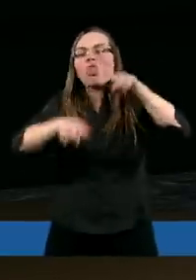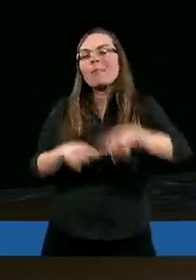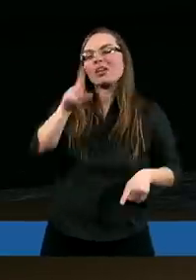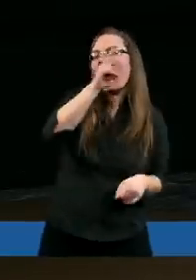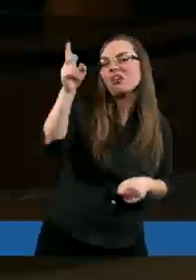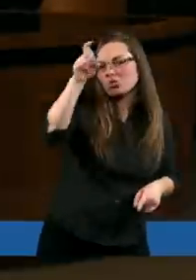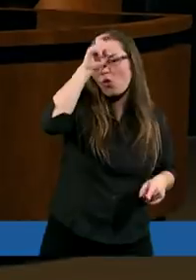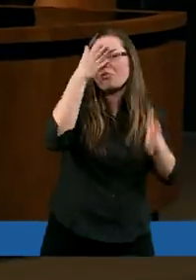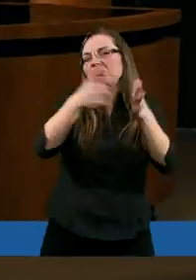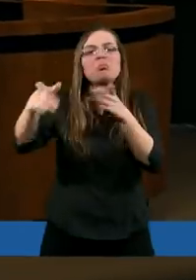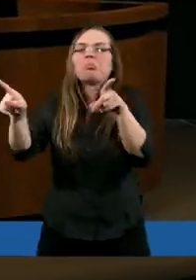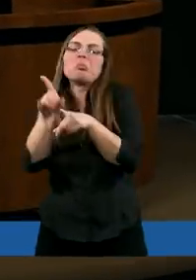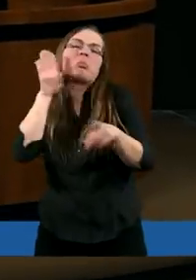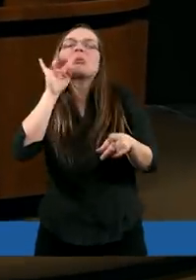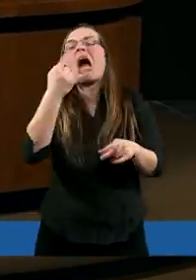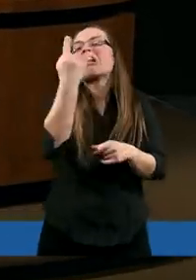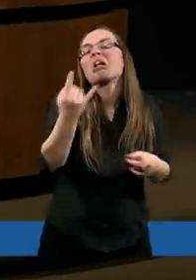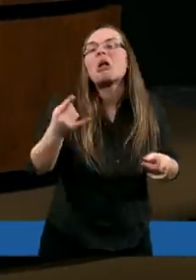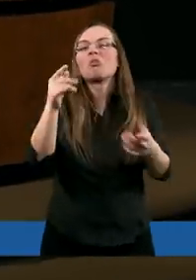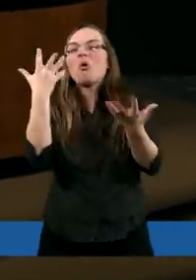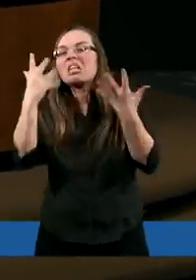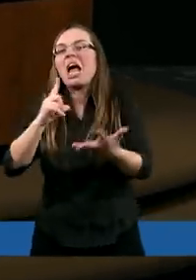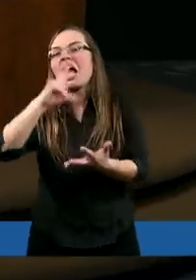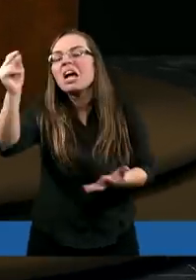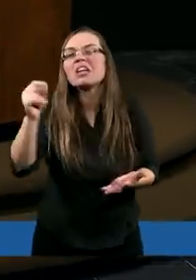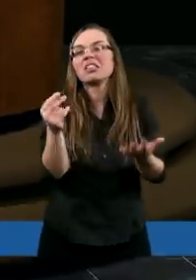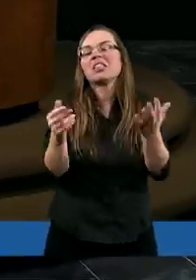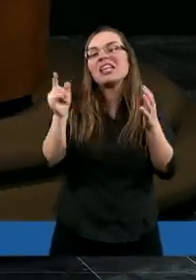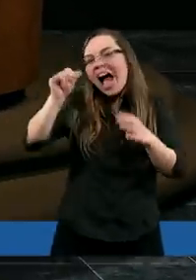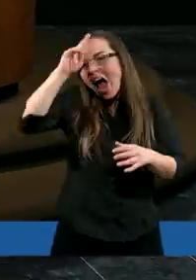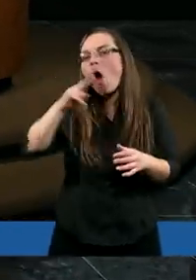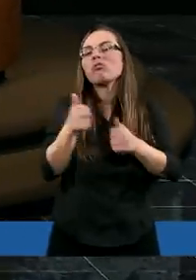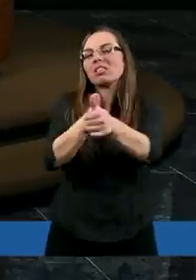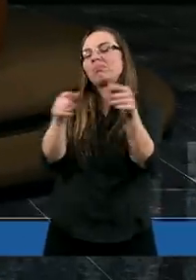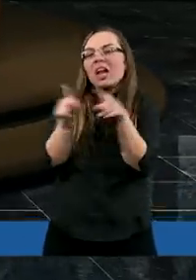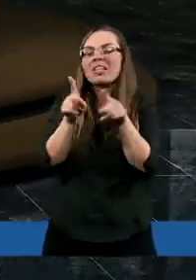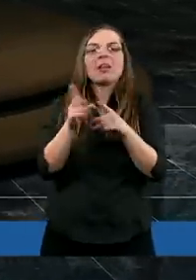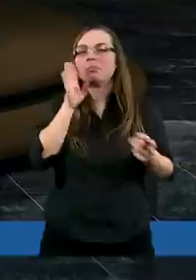żyję jako dziecko, które chce iść za swoim ojcem.